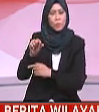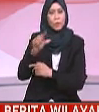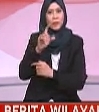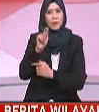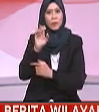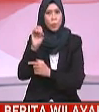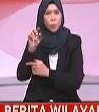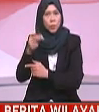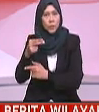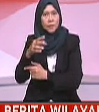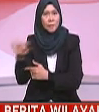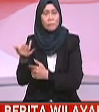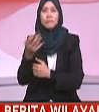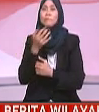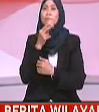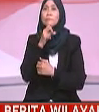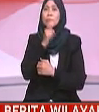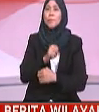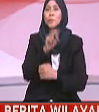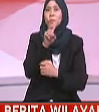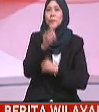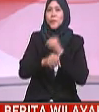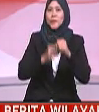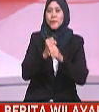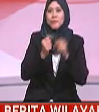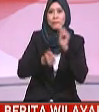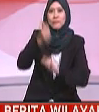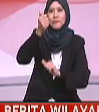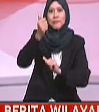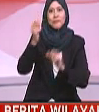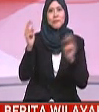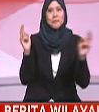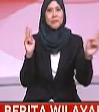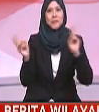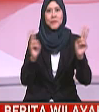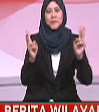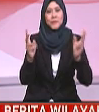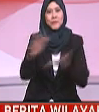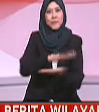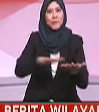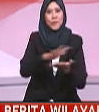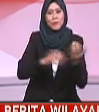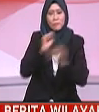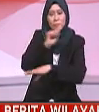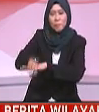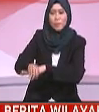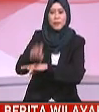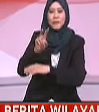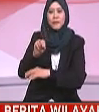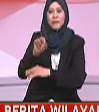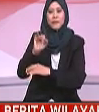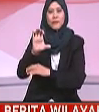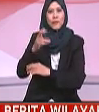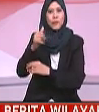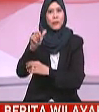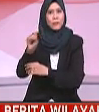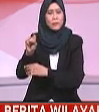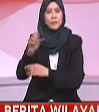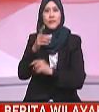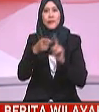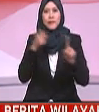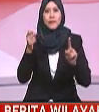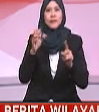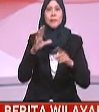Toh Iwe, kedudukannya berusia 20 tahun, menjuarai bergu campuran selepas menewaskan Nicholas A. Mueller Rojan Stern